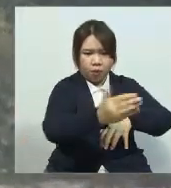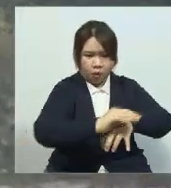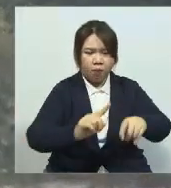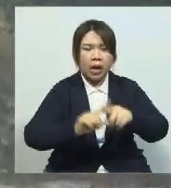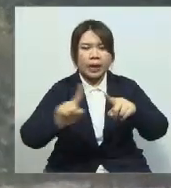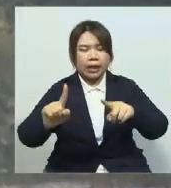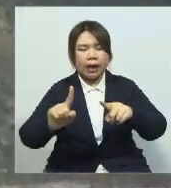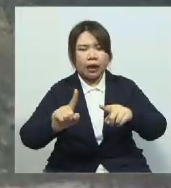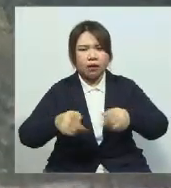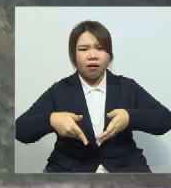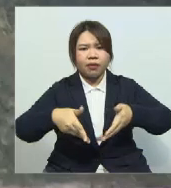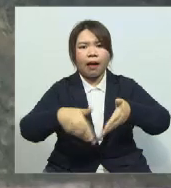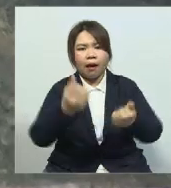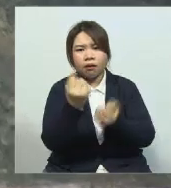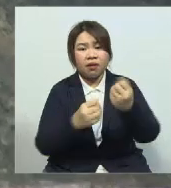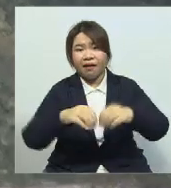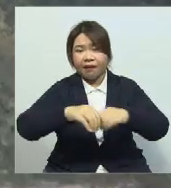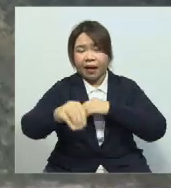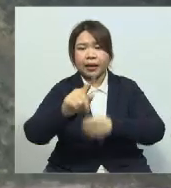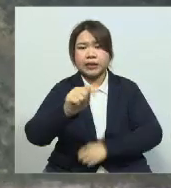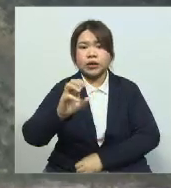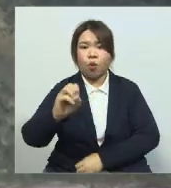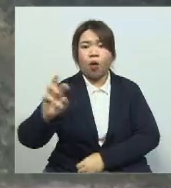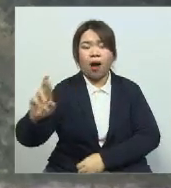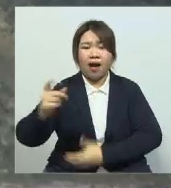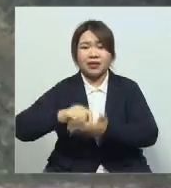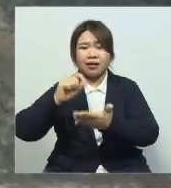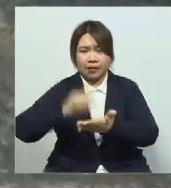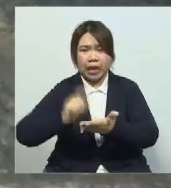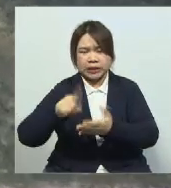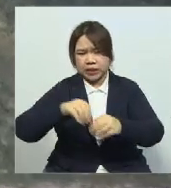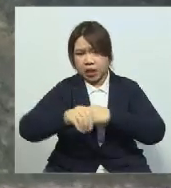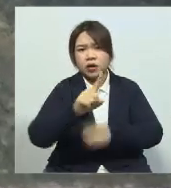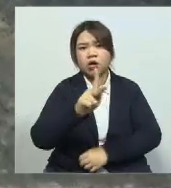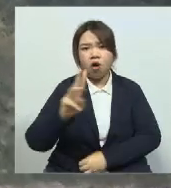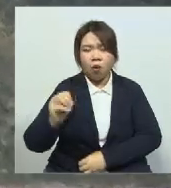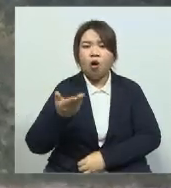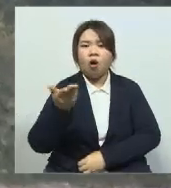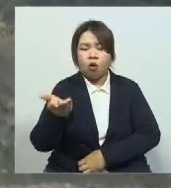นส่งนะครับเกินกว่าแผนที่อยู่ใน TOR ที่กำหนดไว้จะต้องไม่เกิน1กิโลเมตรครับ